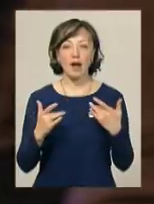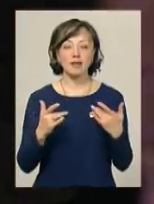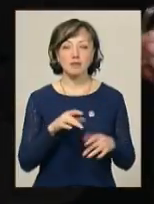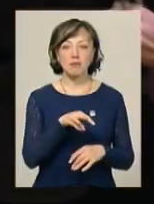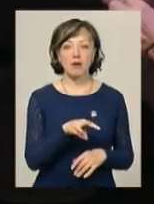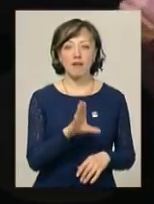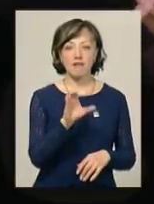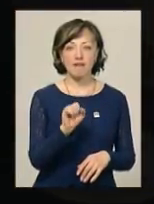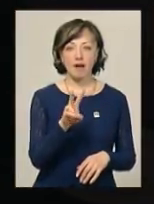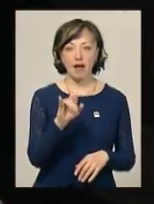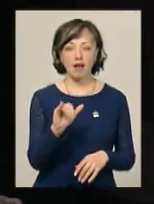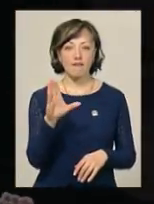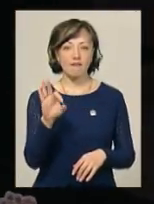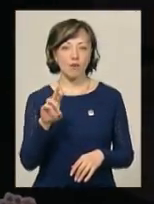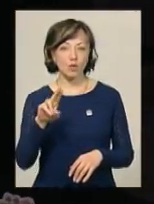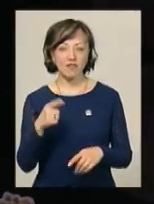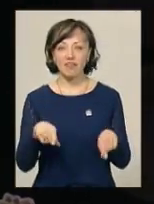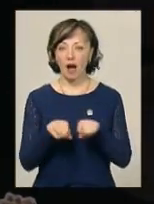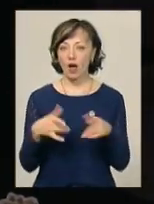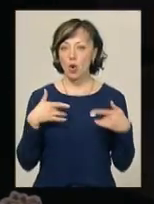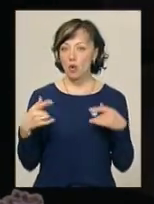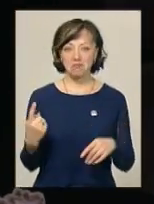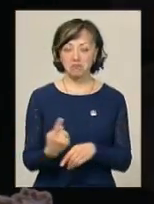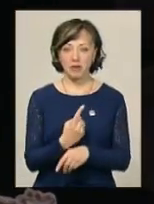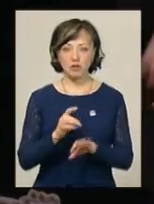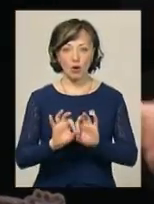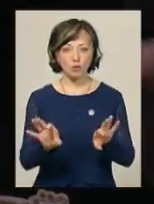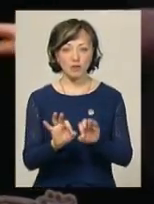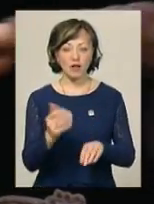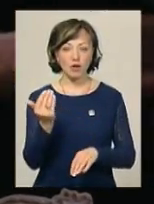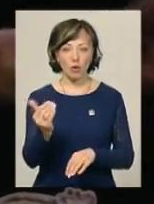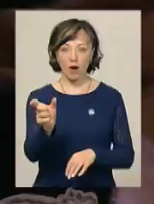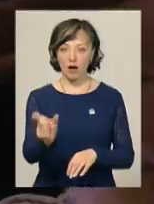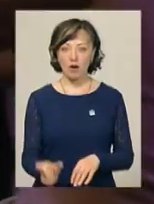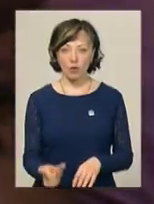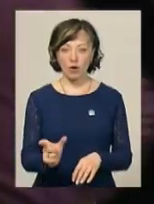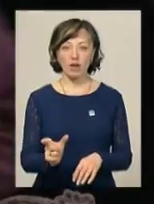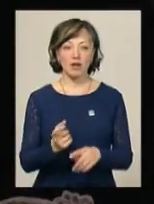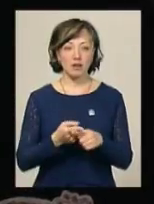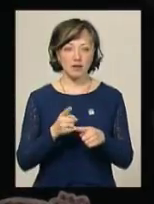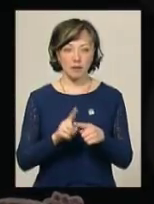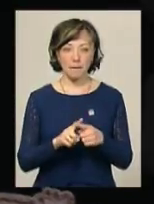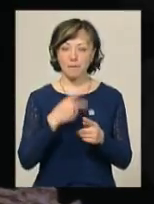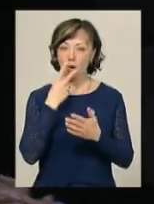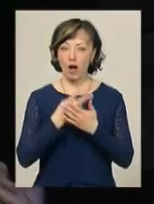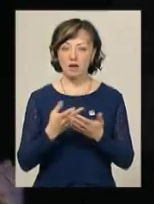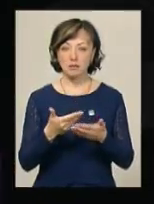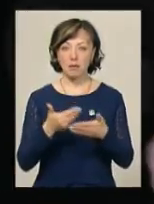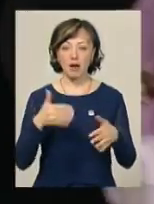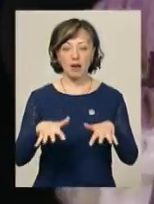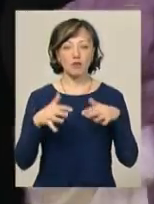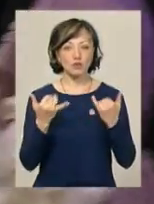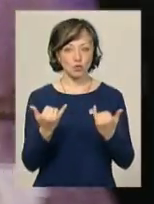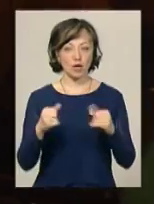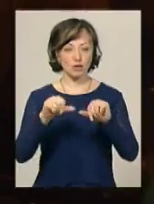Микола Валівоць. У такому амплуа, каже актор, він вперше. Розповідає, що його герой, якого звуть Гарпагон, постане перед глядачем у